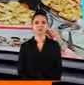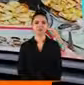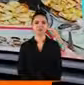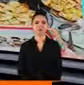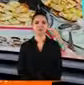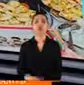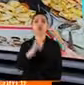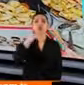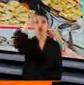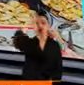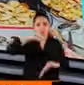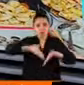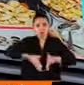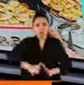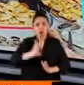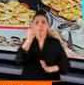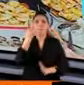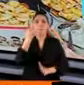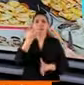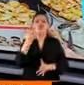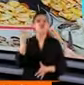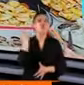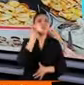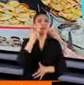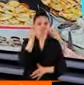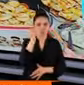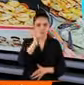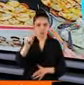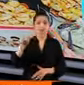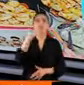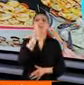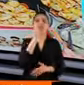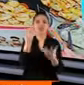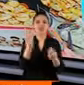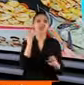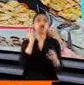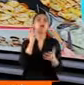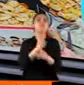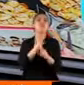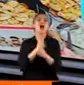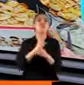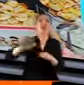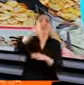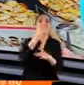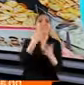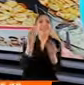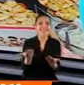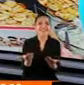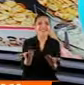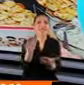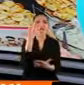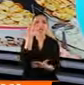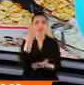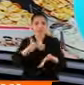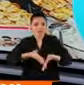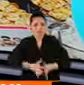Atatürk. Suudi Arabistan'da dünyaya gelen meşhur beşizler. Bir yaşındalar artık. Maşallah hepsi birbirinden sevimli. Beşi